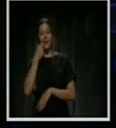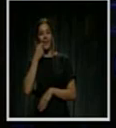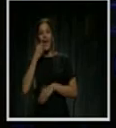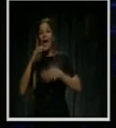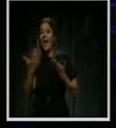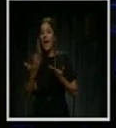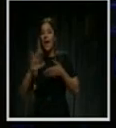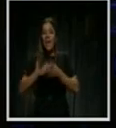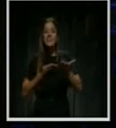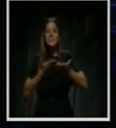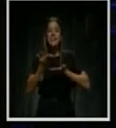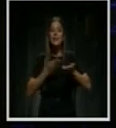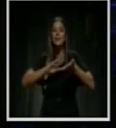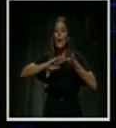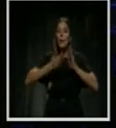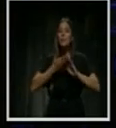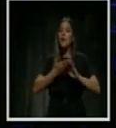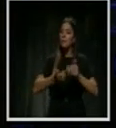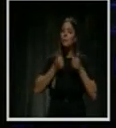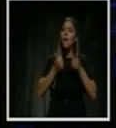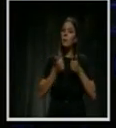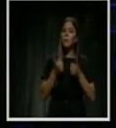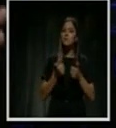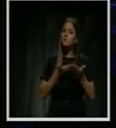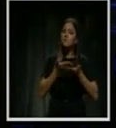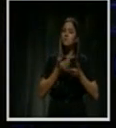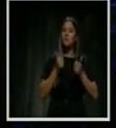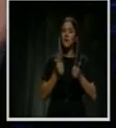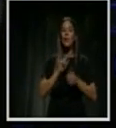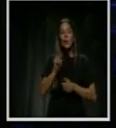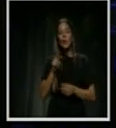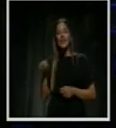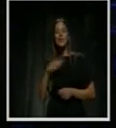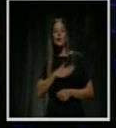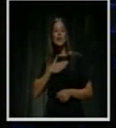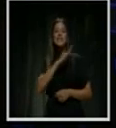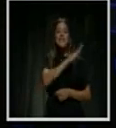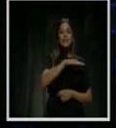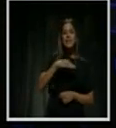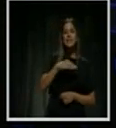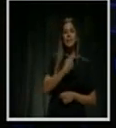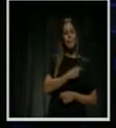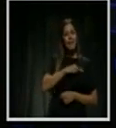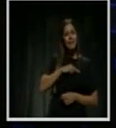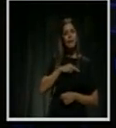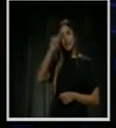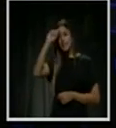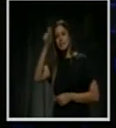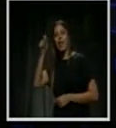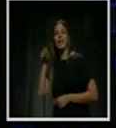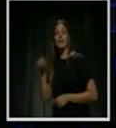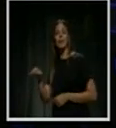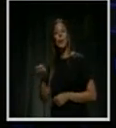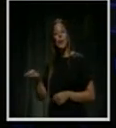saħħaħna s-servizzi fil-komunità qiegħda tħossha valutata mill-pajjiż mod ġenerali tħoss li qed għandha valur x'tikkontribwixxi